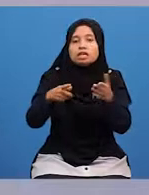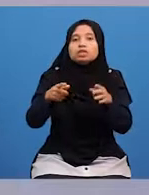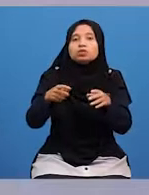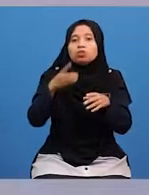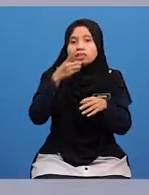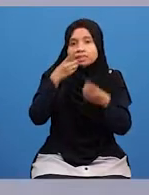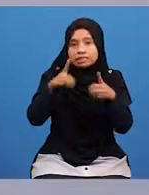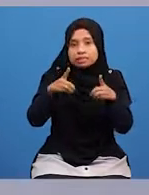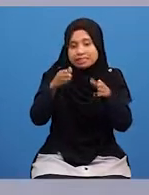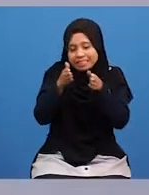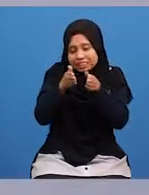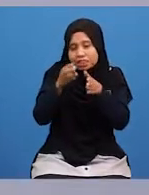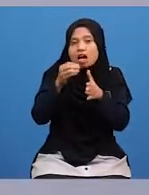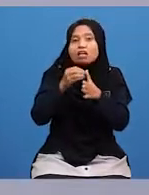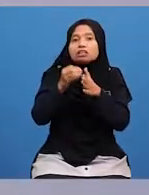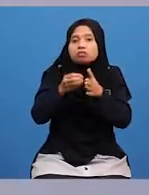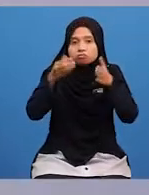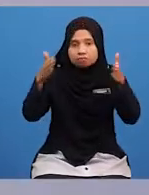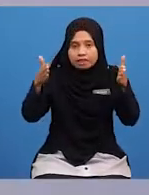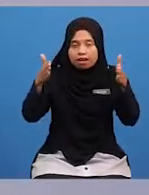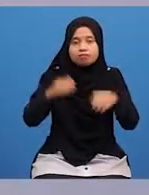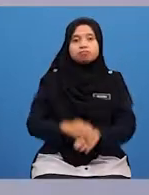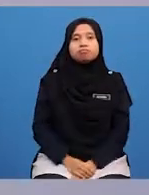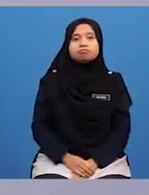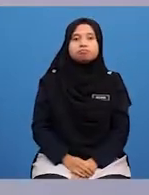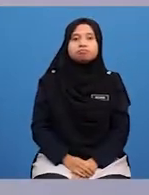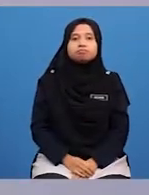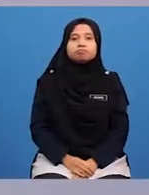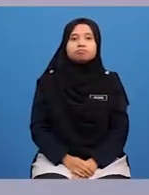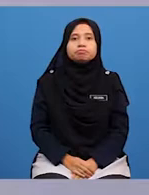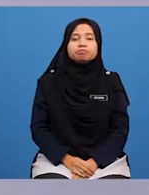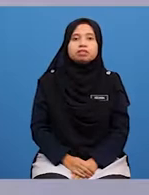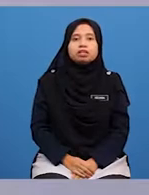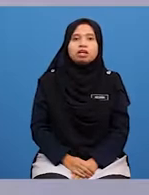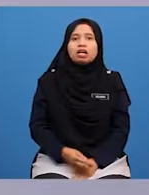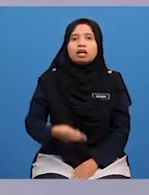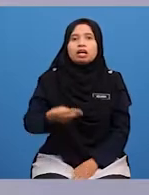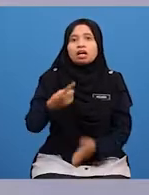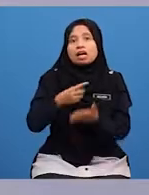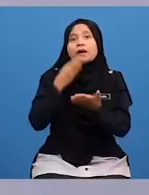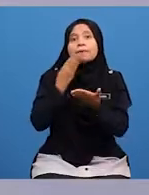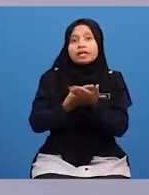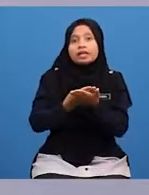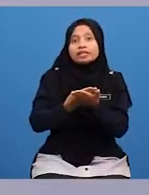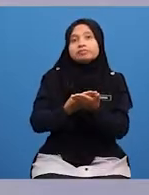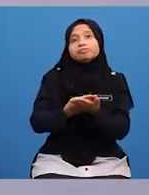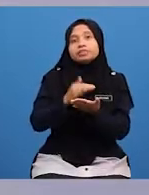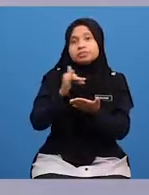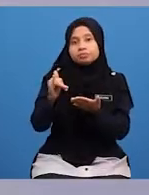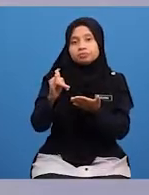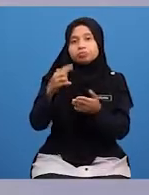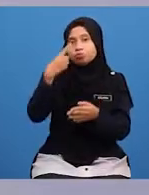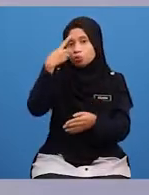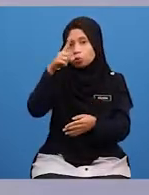ada dosa kecil atau dosa besar. Antara hikmah Ismatul Rasul adalah